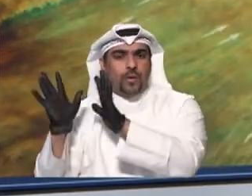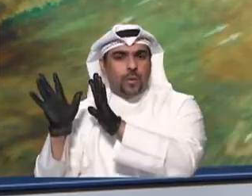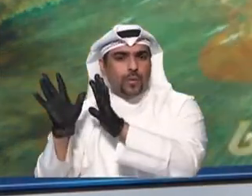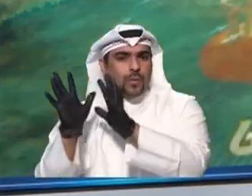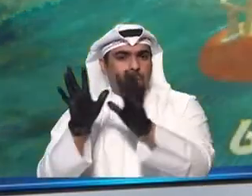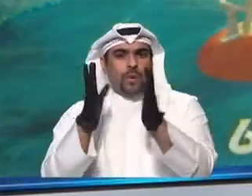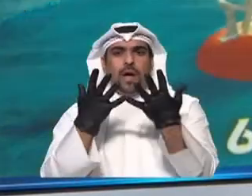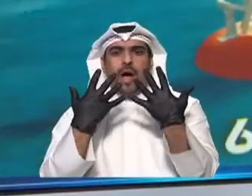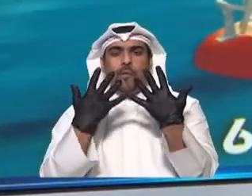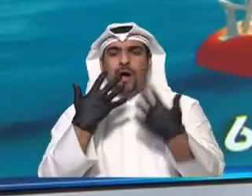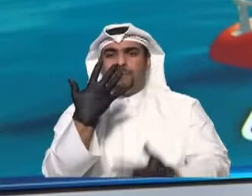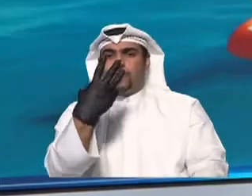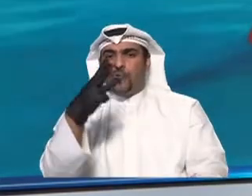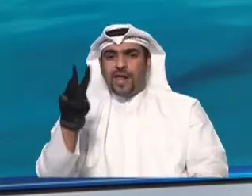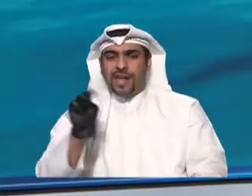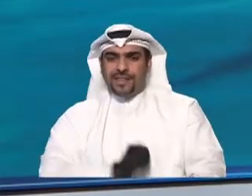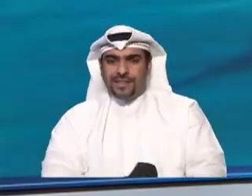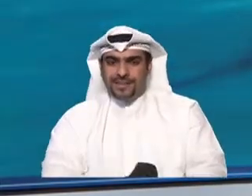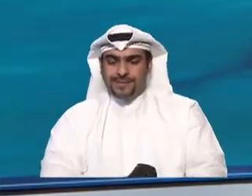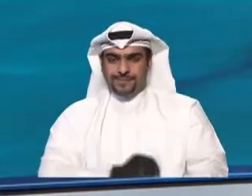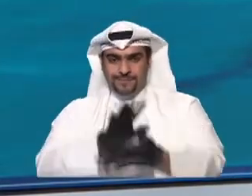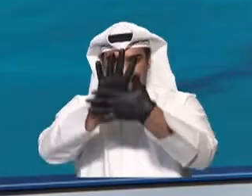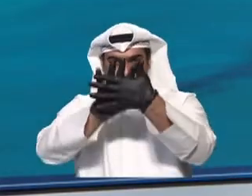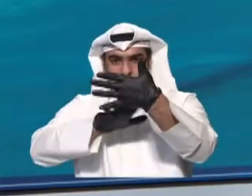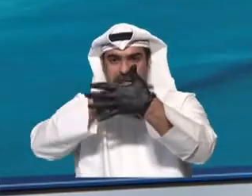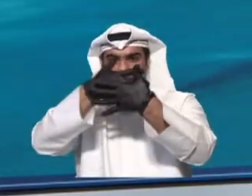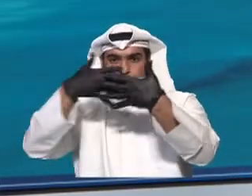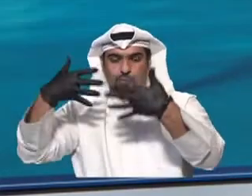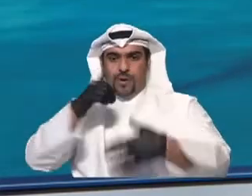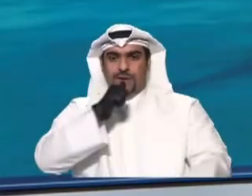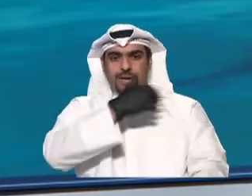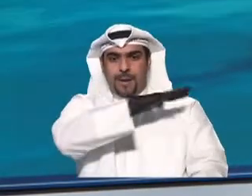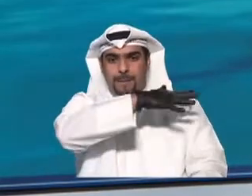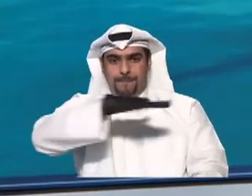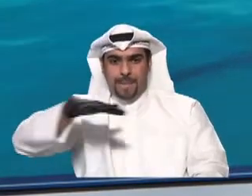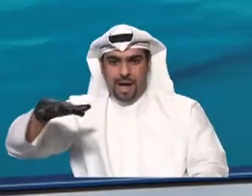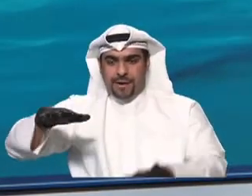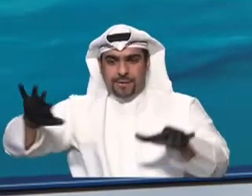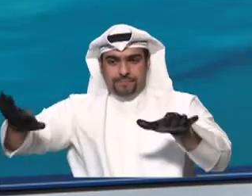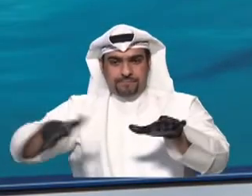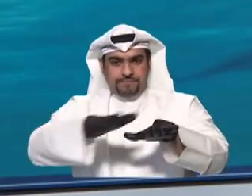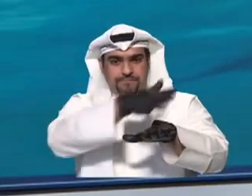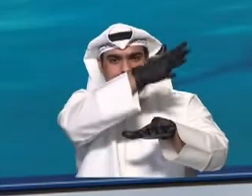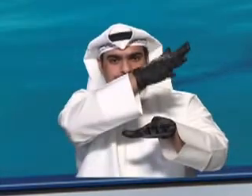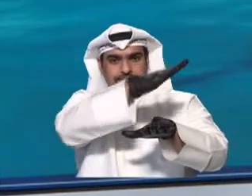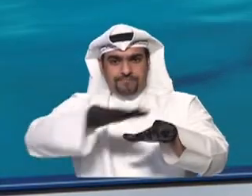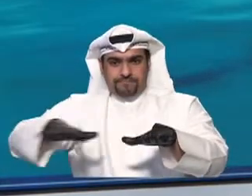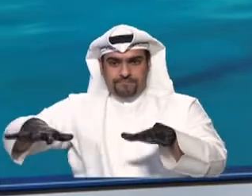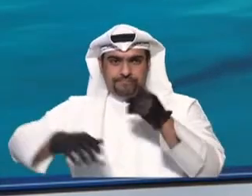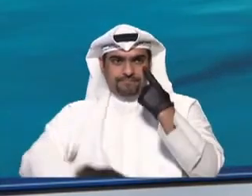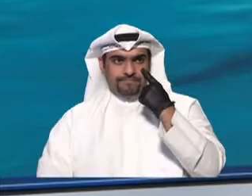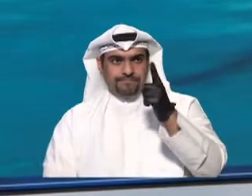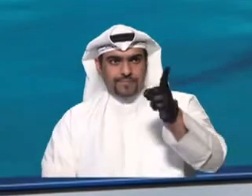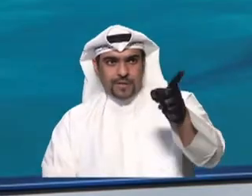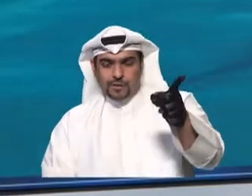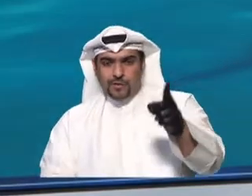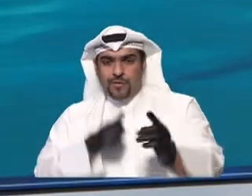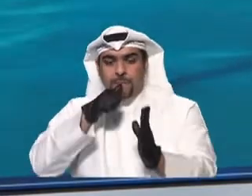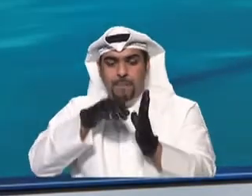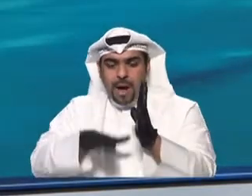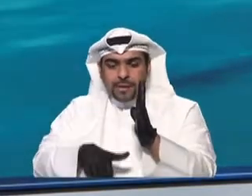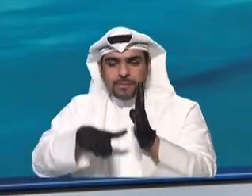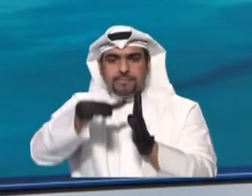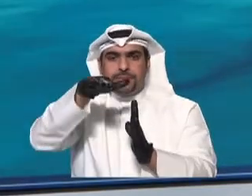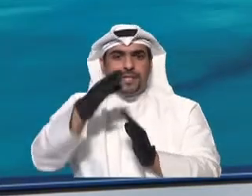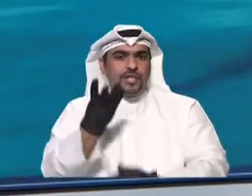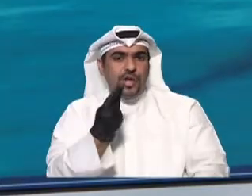في الساعة. حالة البحر إن شاء الله خلال 24 ساعة القادمة خفيف إلى معتدل الموج يعلو أحيانا، وارتفاع الموج من 2 إلى 6